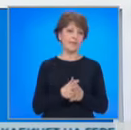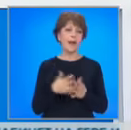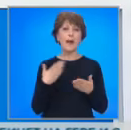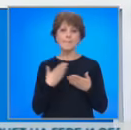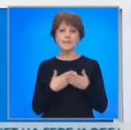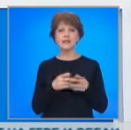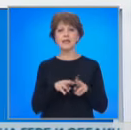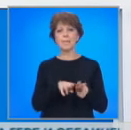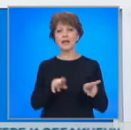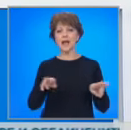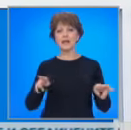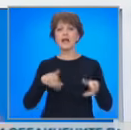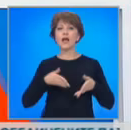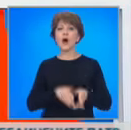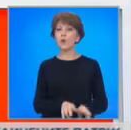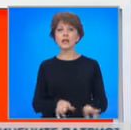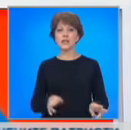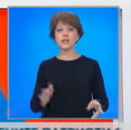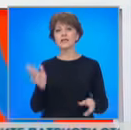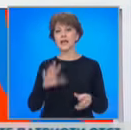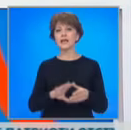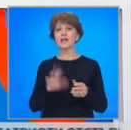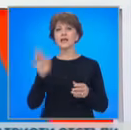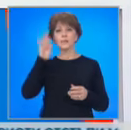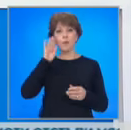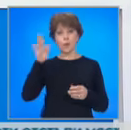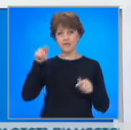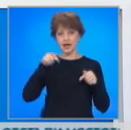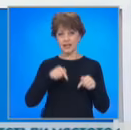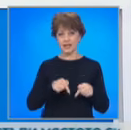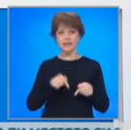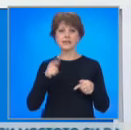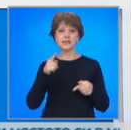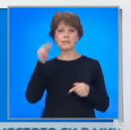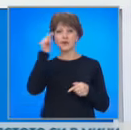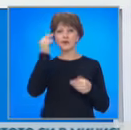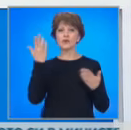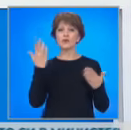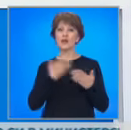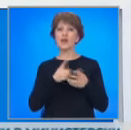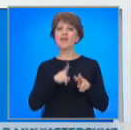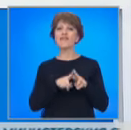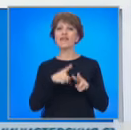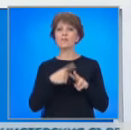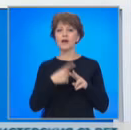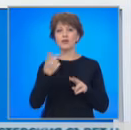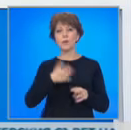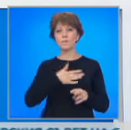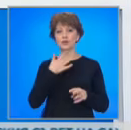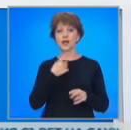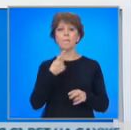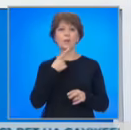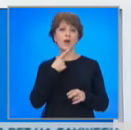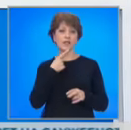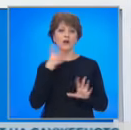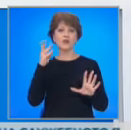Близки, приятели и роднини се сбогуваха днес с легендата на българското кино Иван Налбантов. Той почина в понеделник на 80